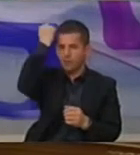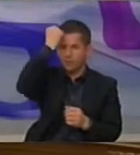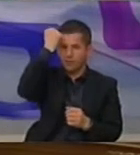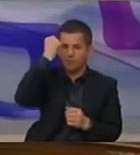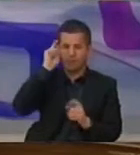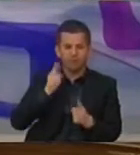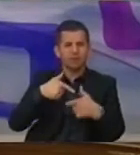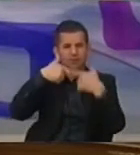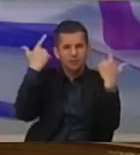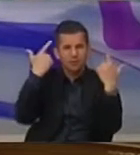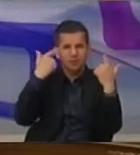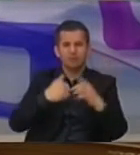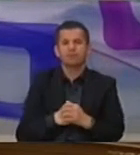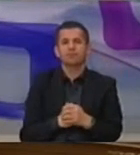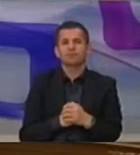shpjegoj